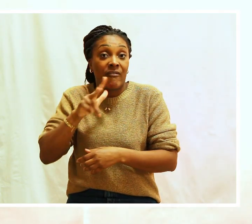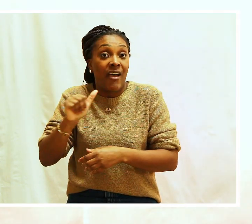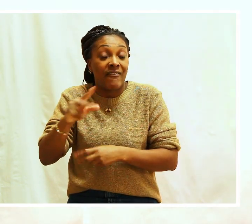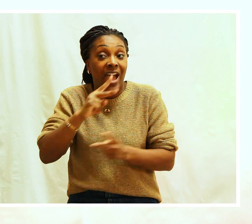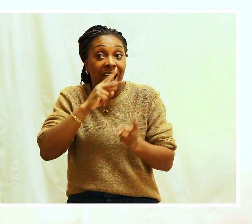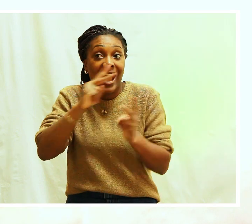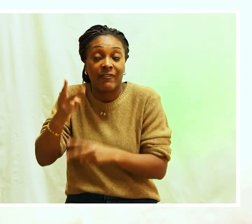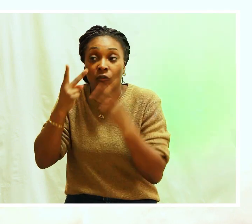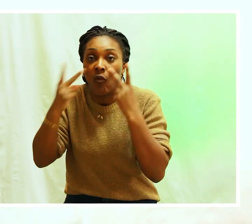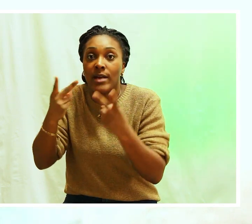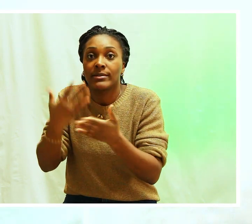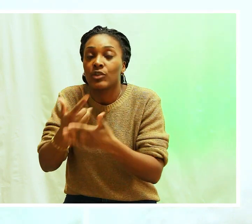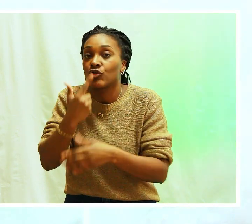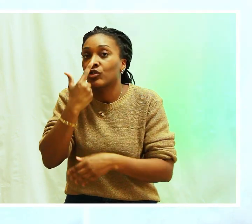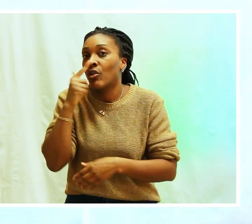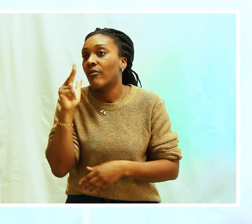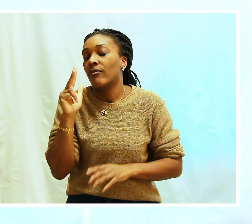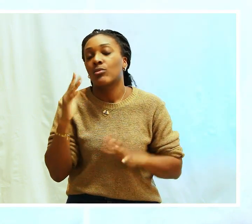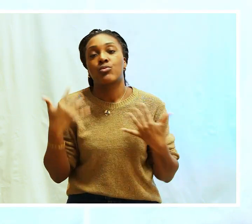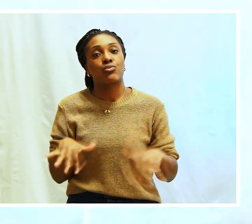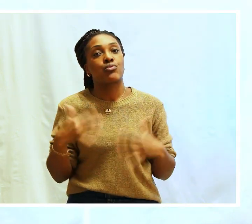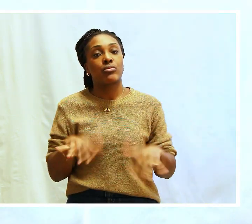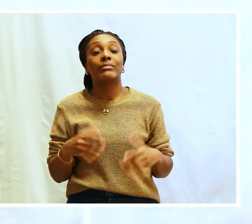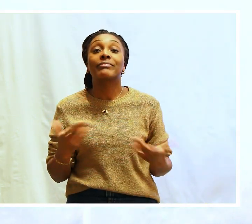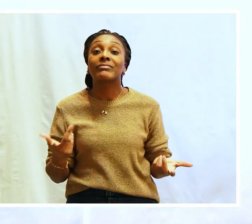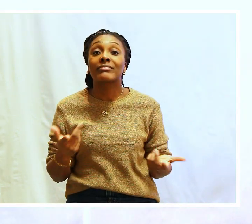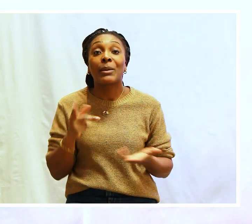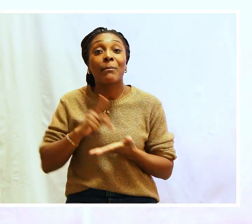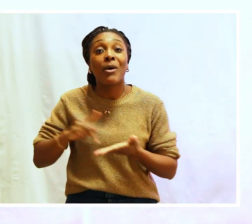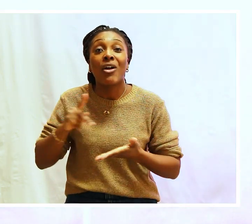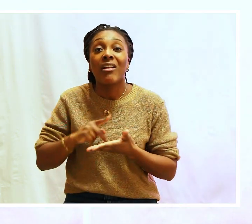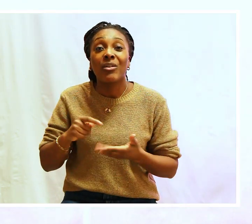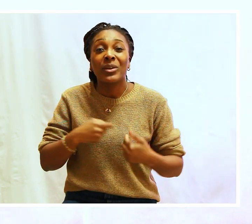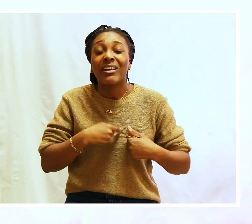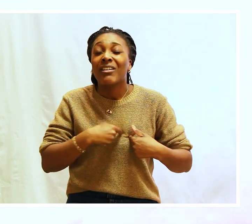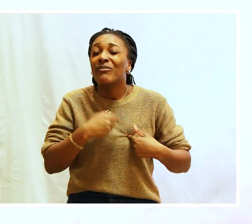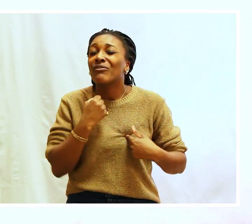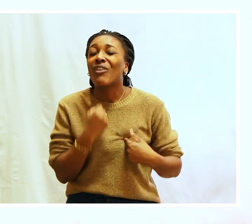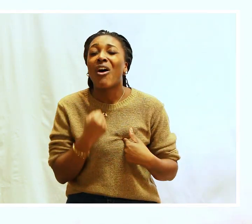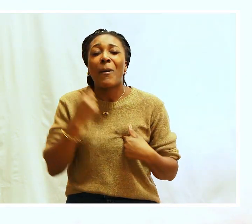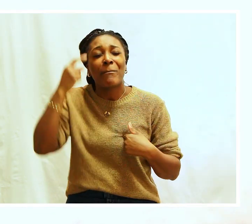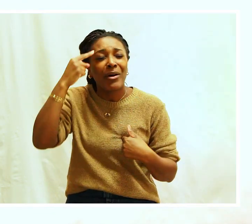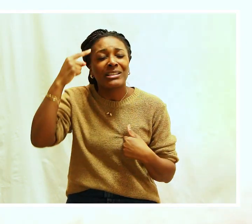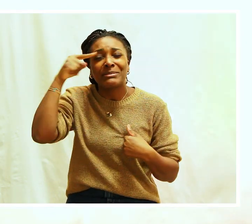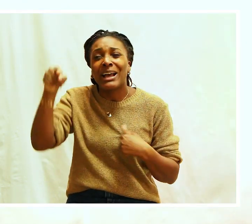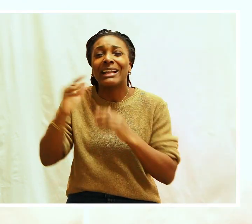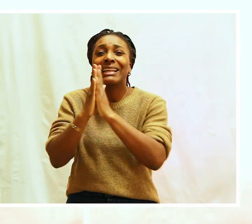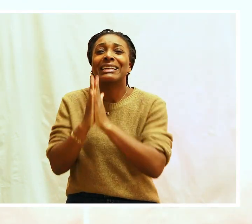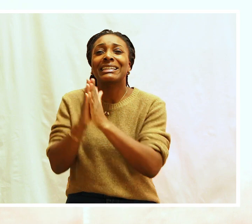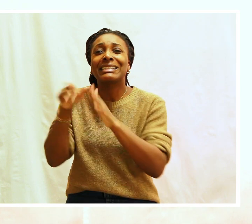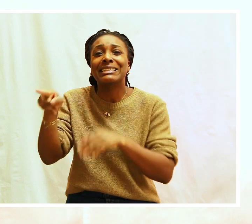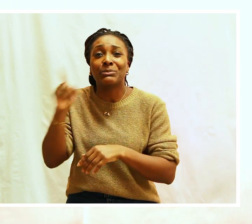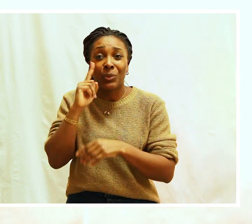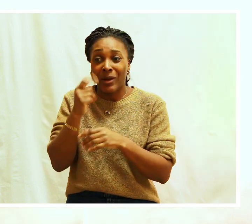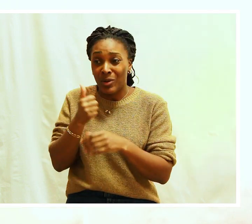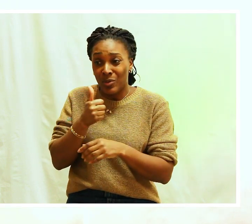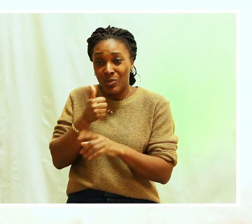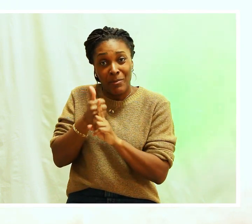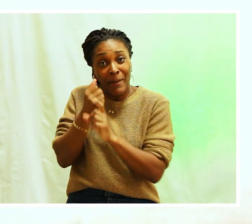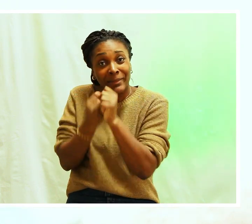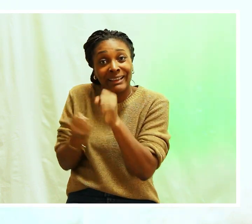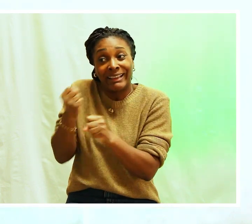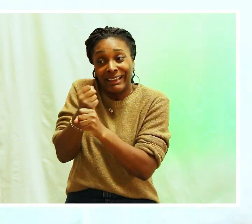voit que l'apôtre Paul avait l'église sur son cœur, les frères et sœurs sur son cœur. C'est des églises qu'il avait fondées parfois ou